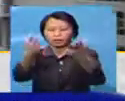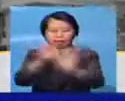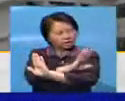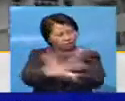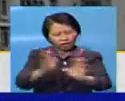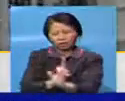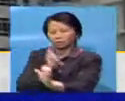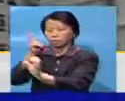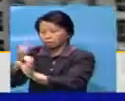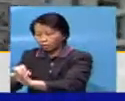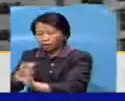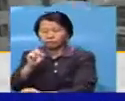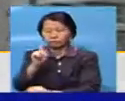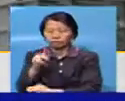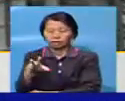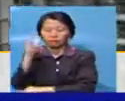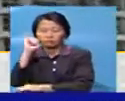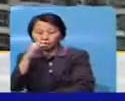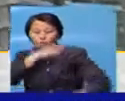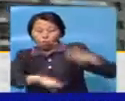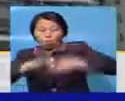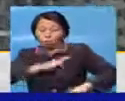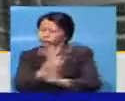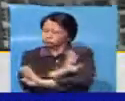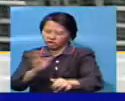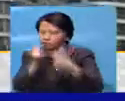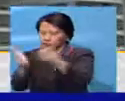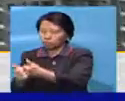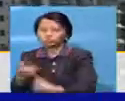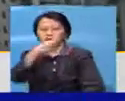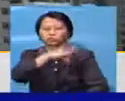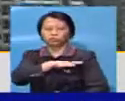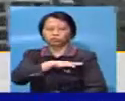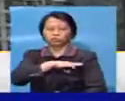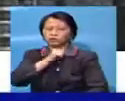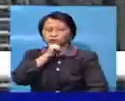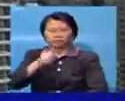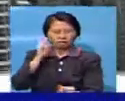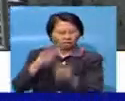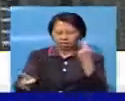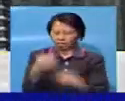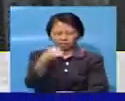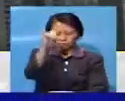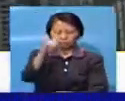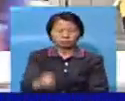tidak menyertai skim yang menjanjikan pulangan, kadar faedah dan keuntungan yang tidak realistik.